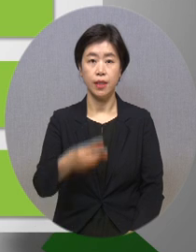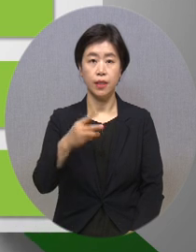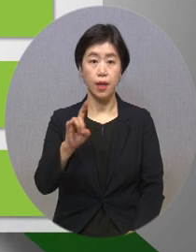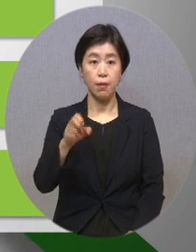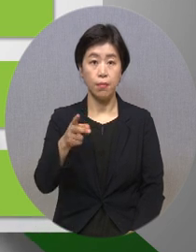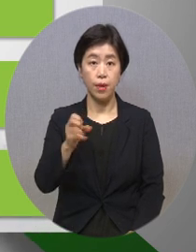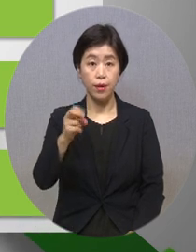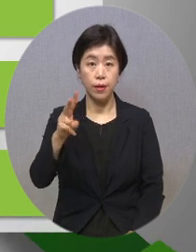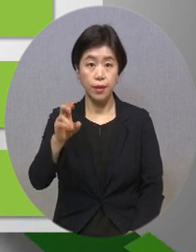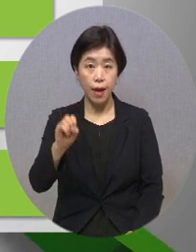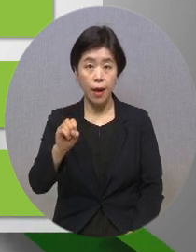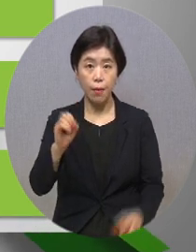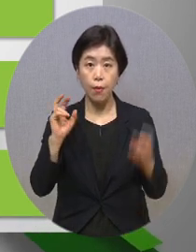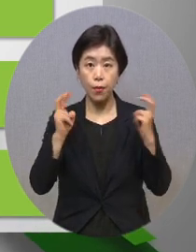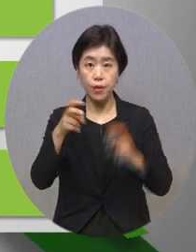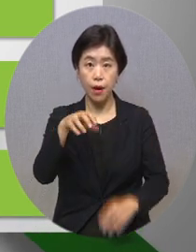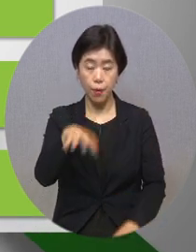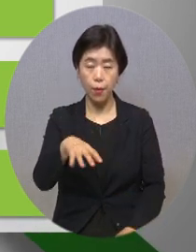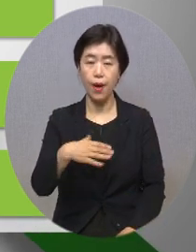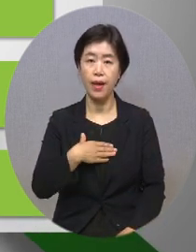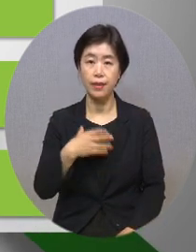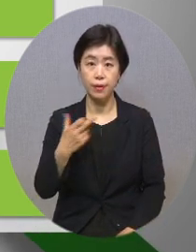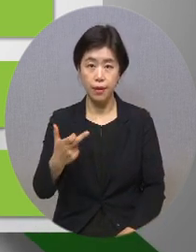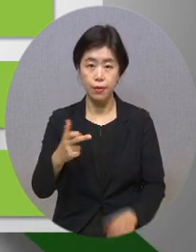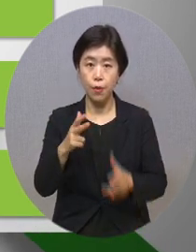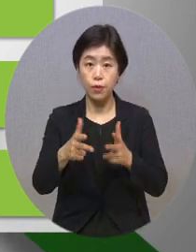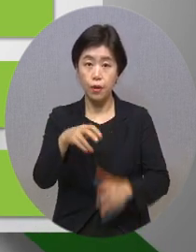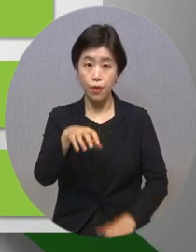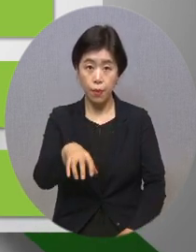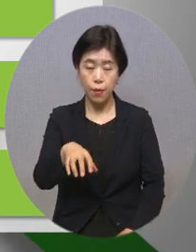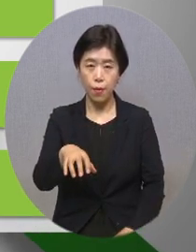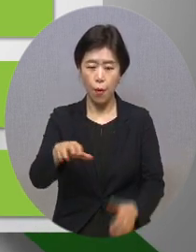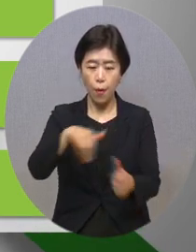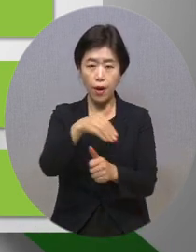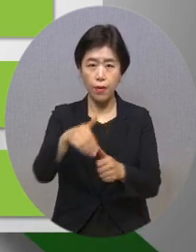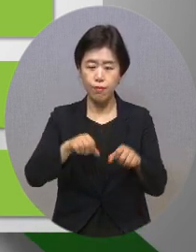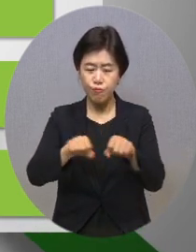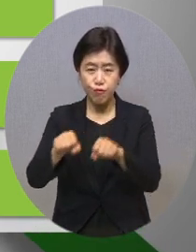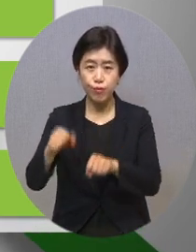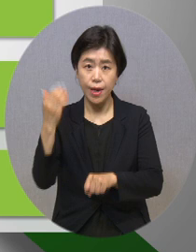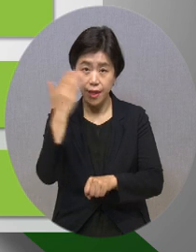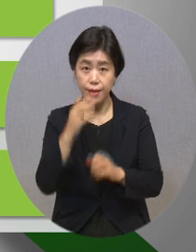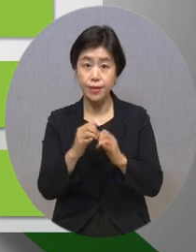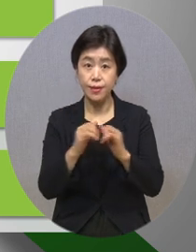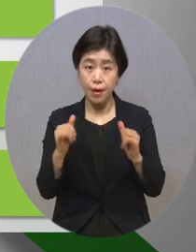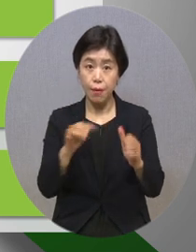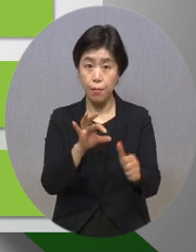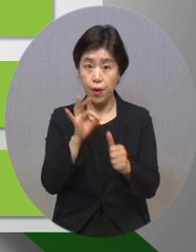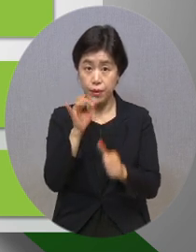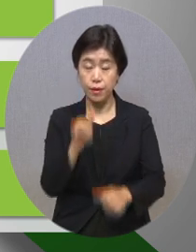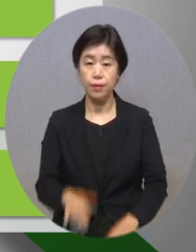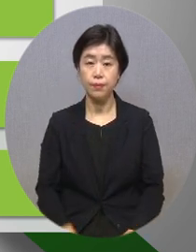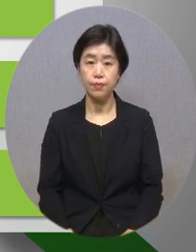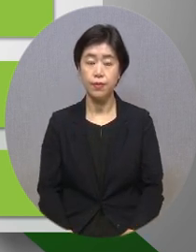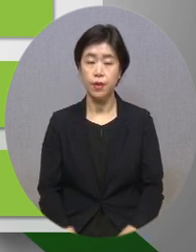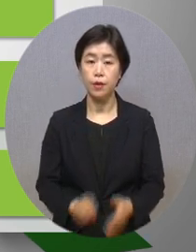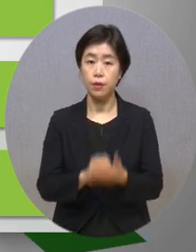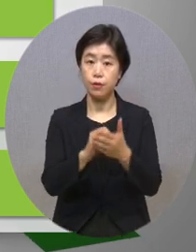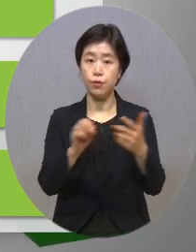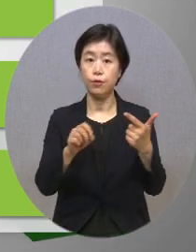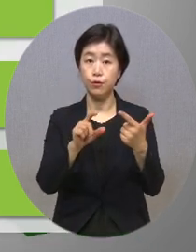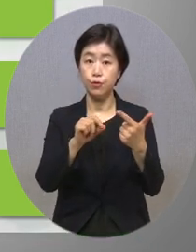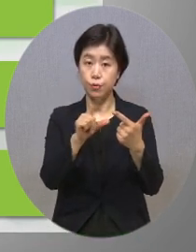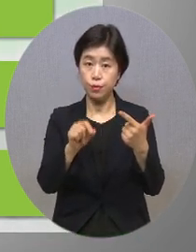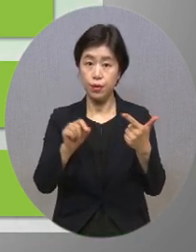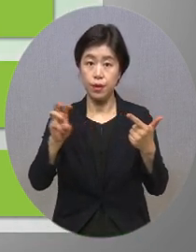태평양 물산 주식회사 안산 공장에서 환경 미화원을 모집합니다. 접수 마감일은 6월 30일까지며